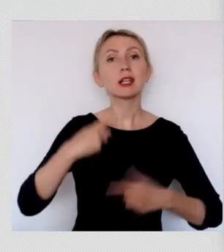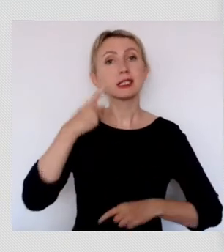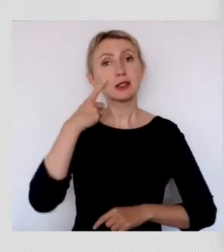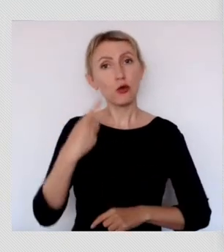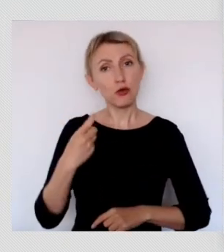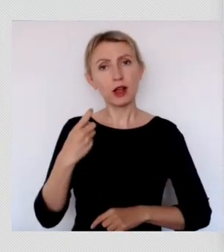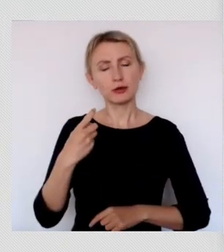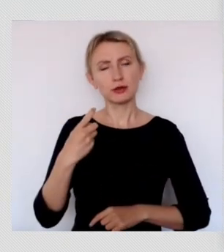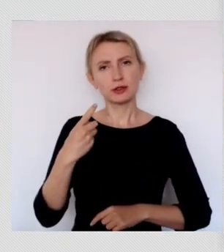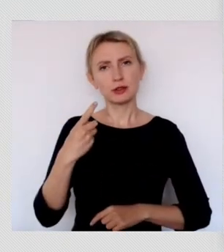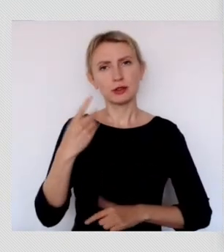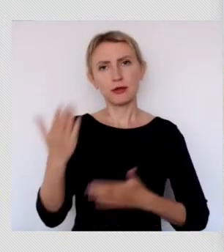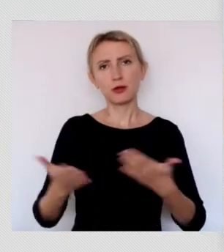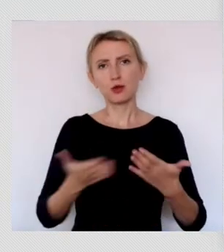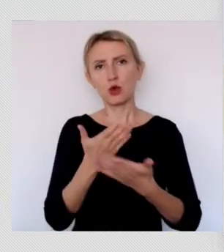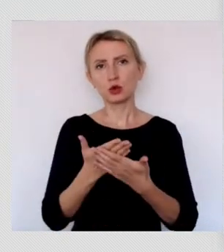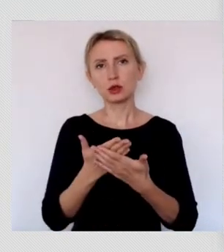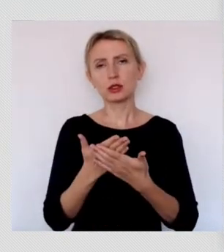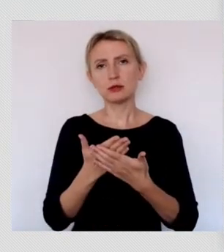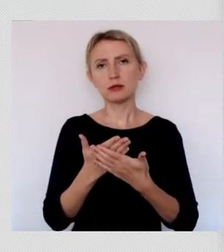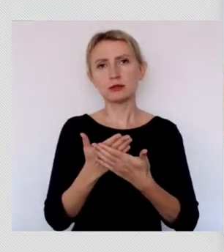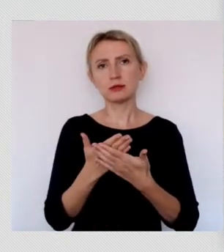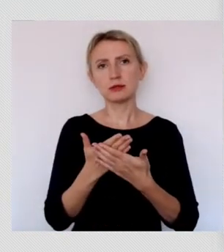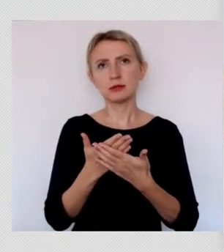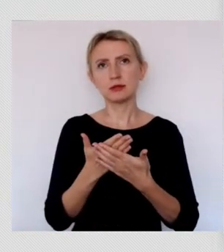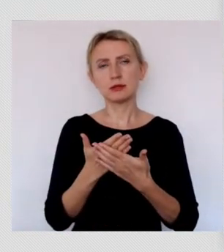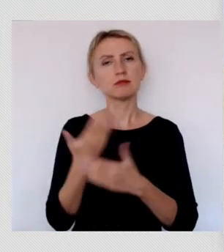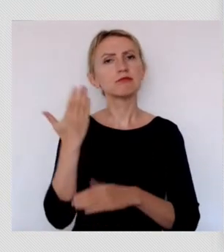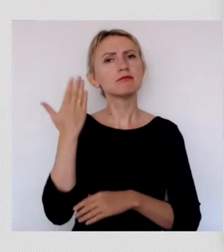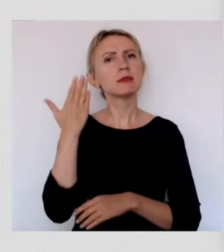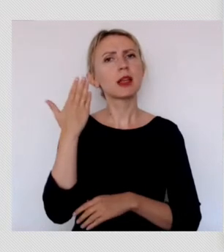na wnioski, które płyną z niedawnego